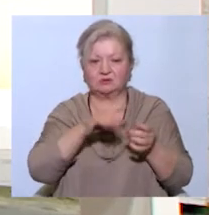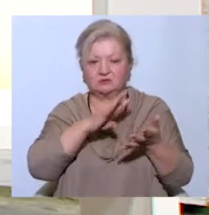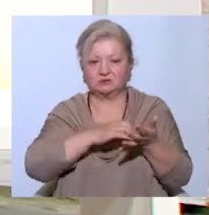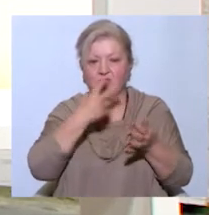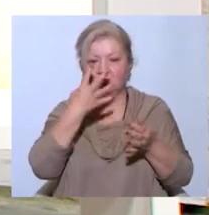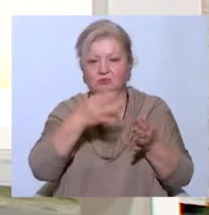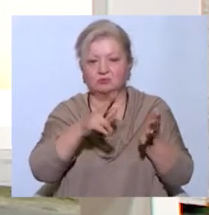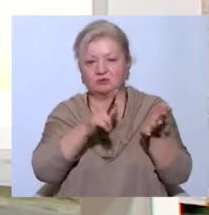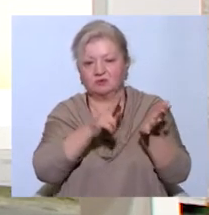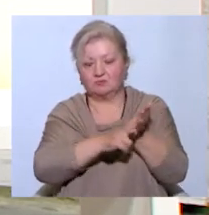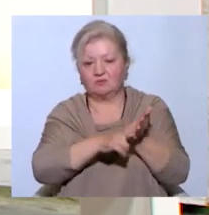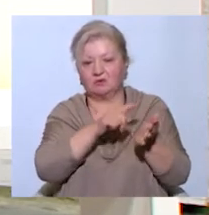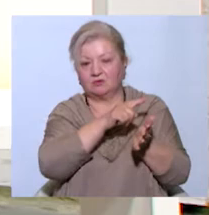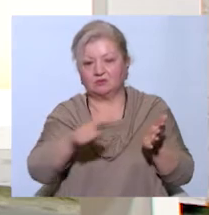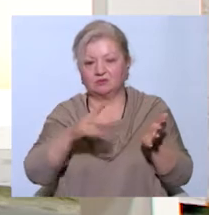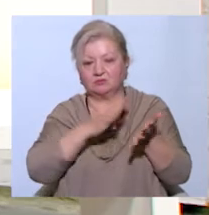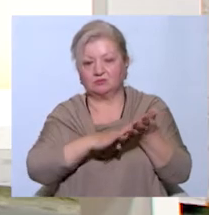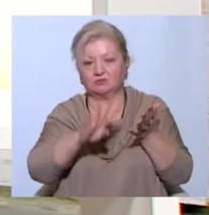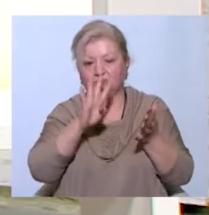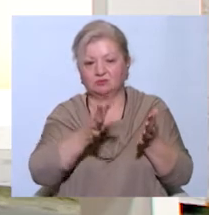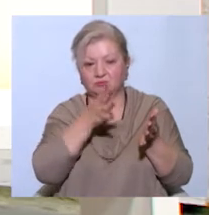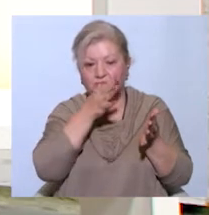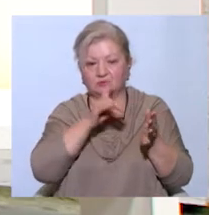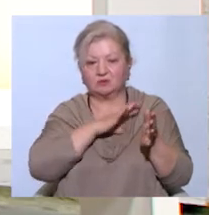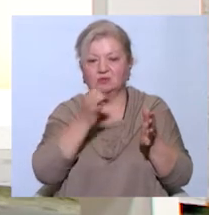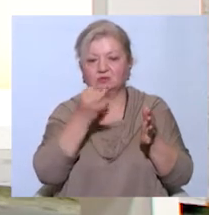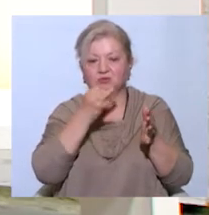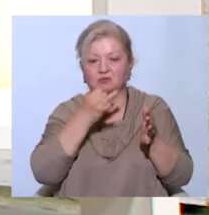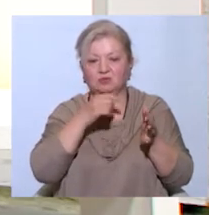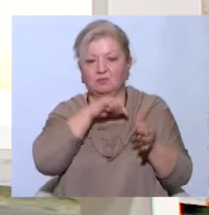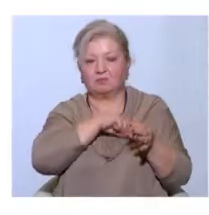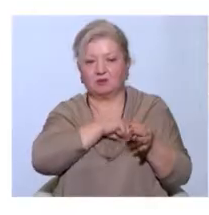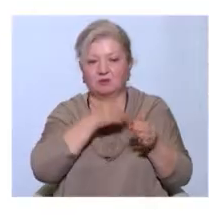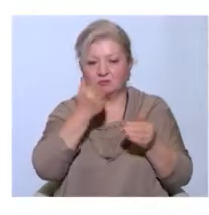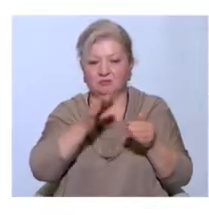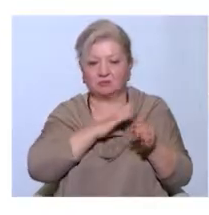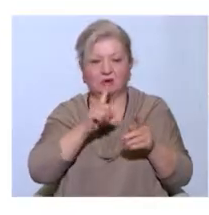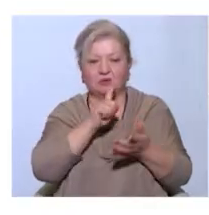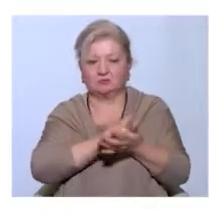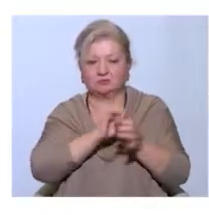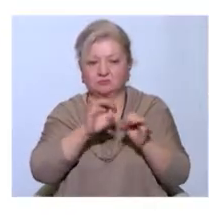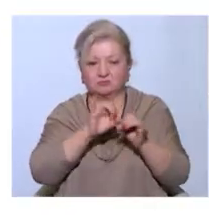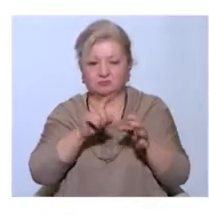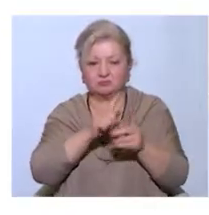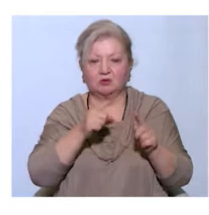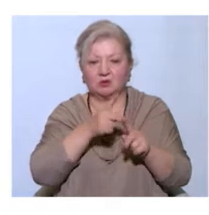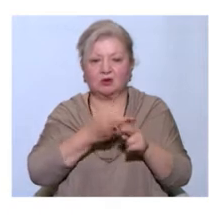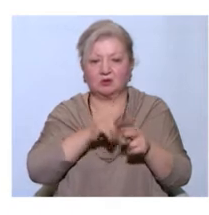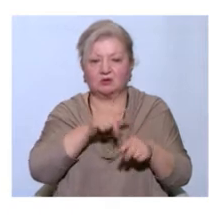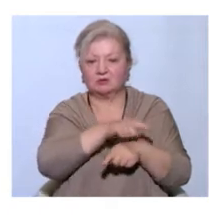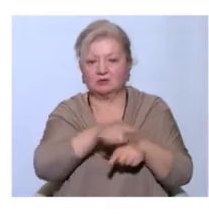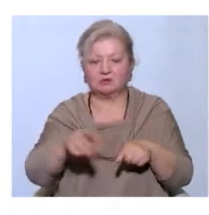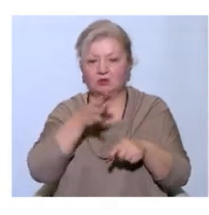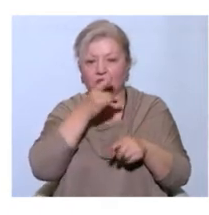წლიდან 1994 წლამდე. ეს ისტორიული მახასიათებელი რომ არ შემოვიტანო, ისე არ იქნება, რადგან ეს არის პერიოდი,